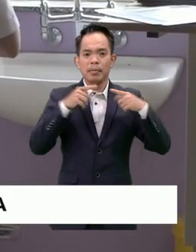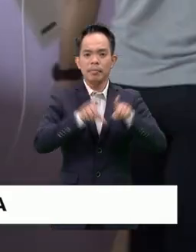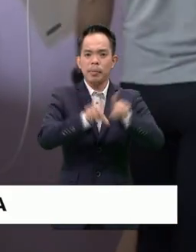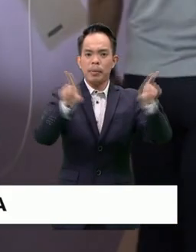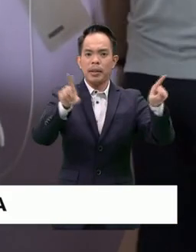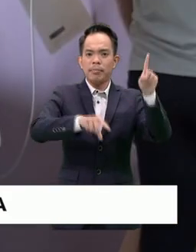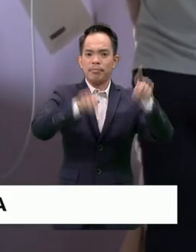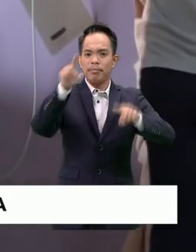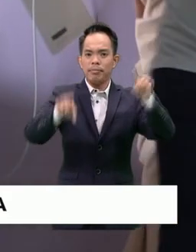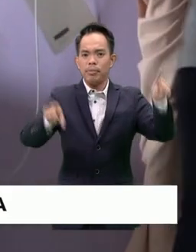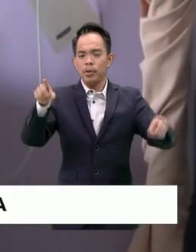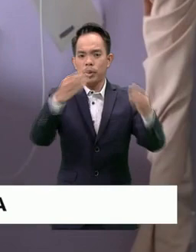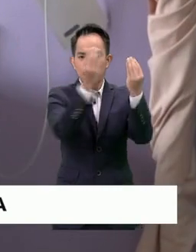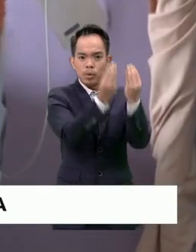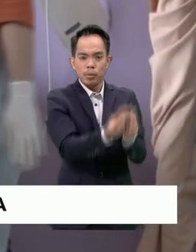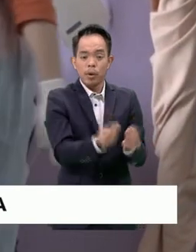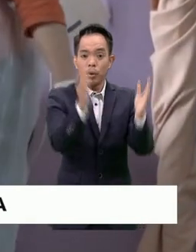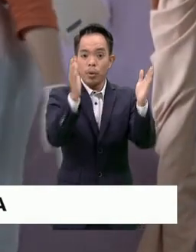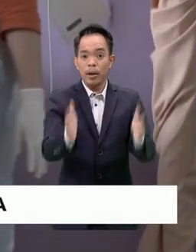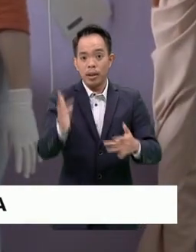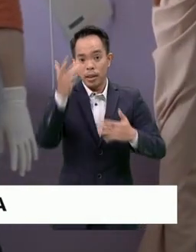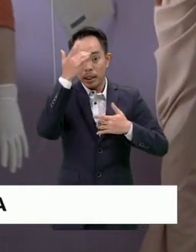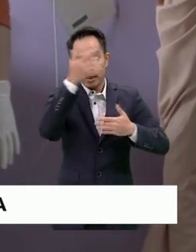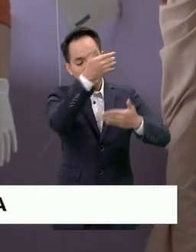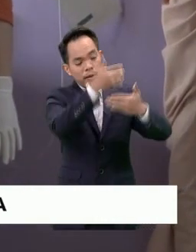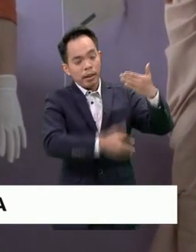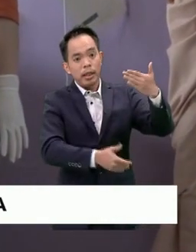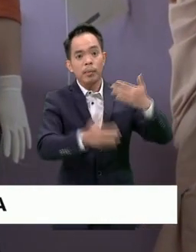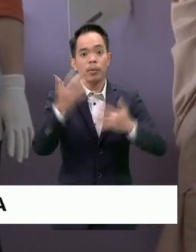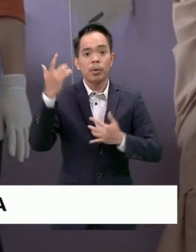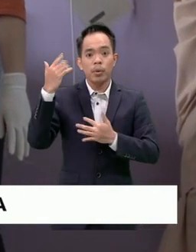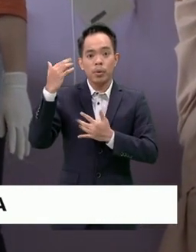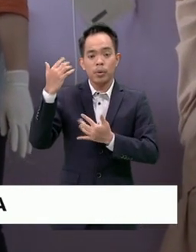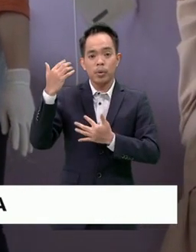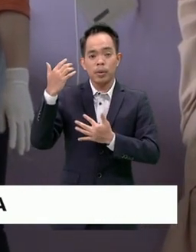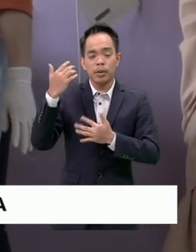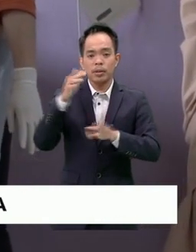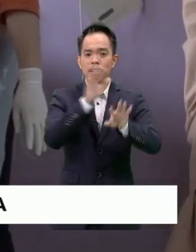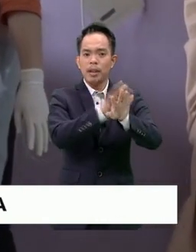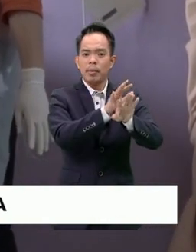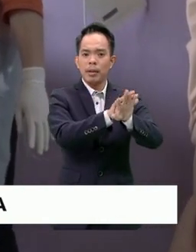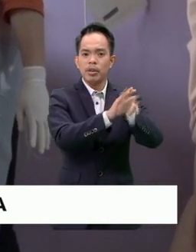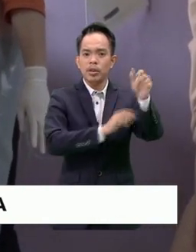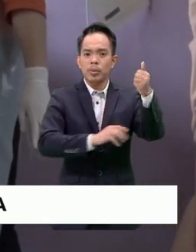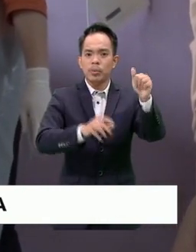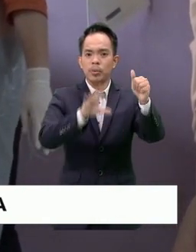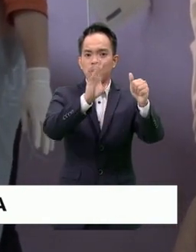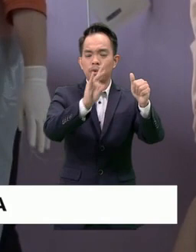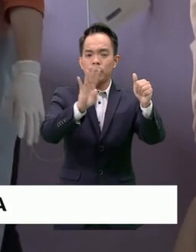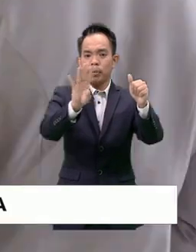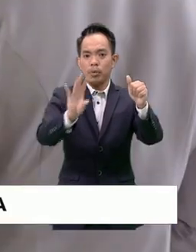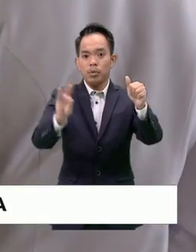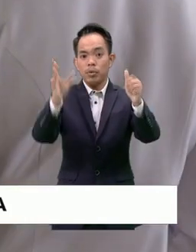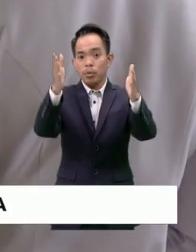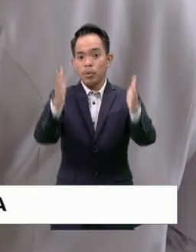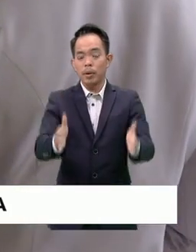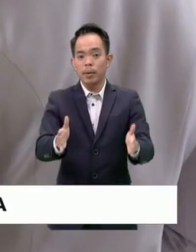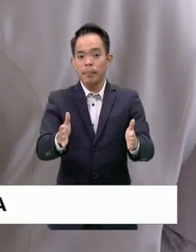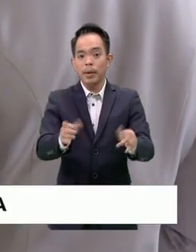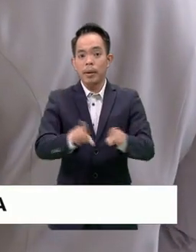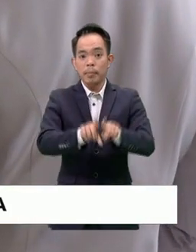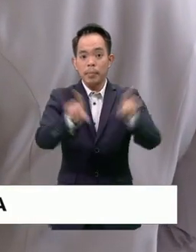perpisahan yang ketari di antara jumlah sakit dalam menunggu transplantasi yaitu selama 10.747 orang